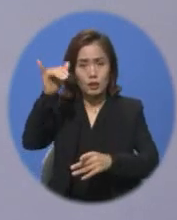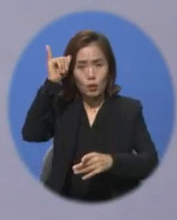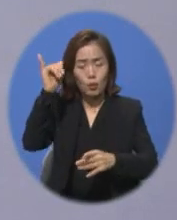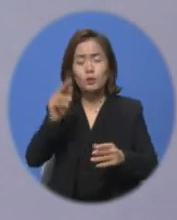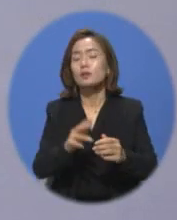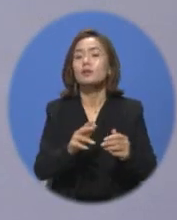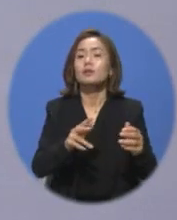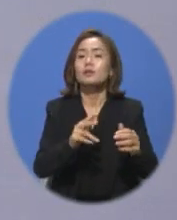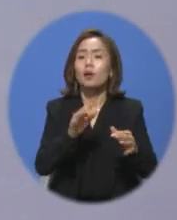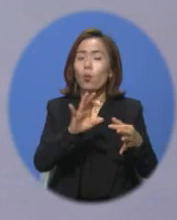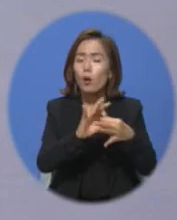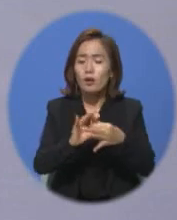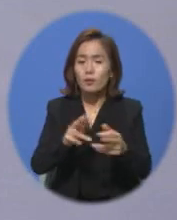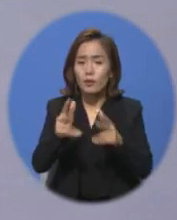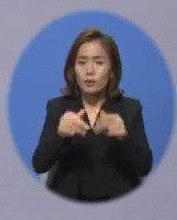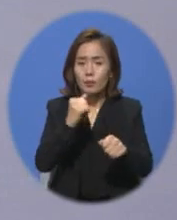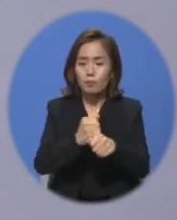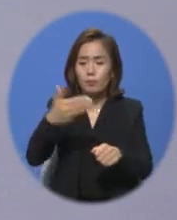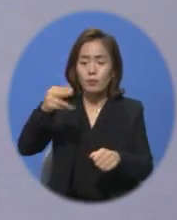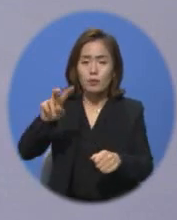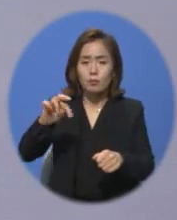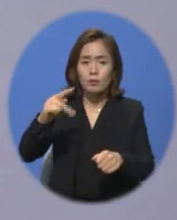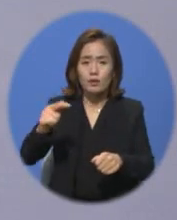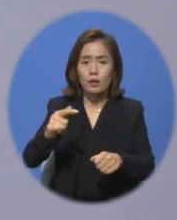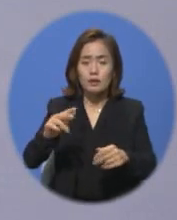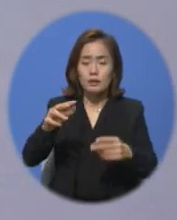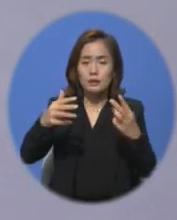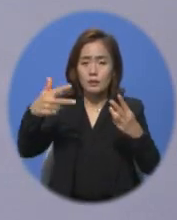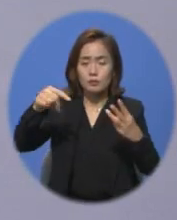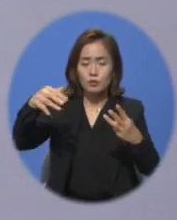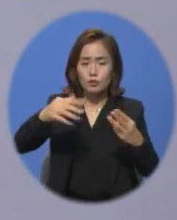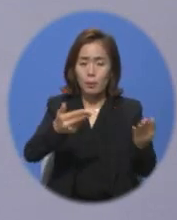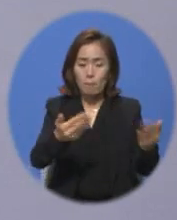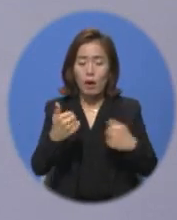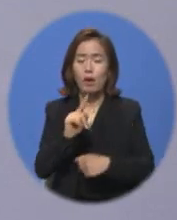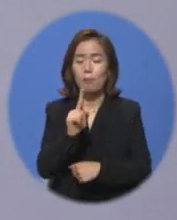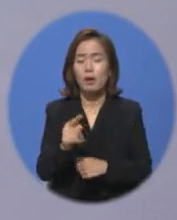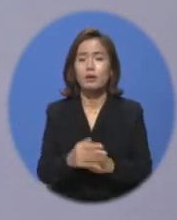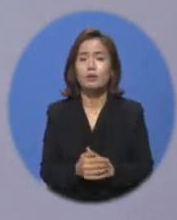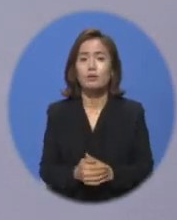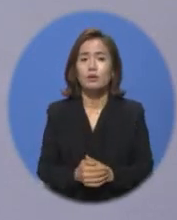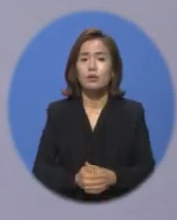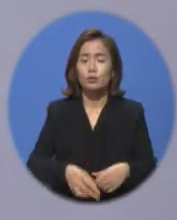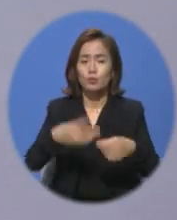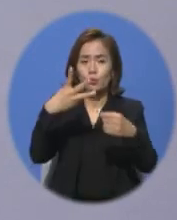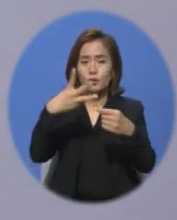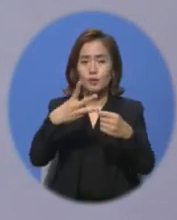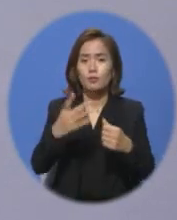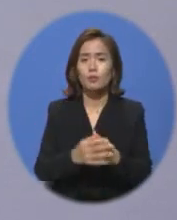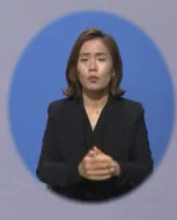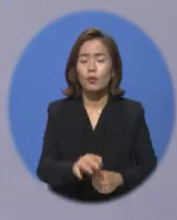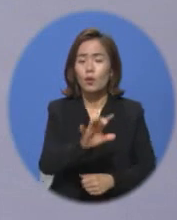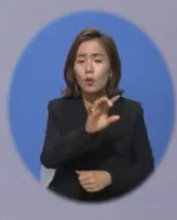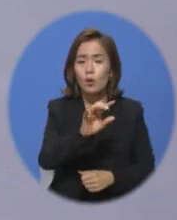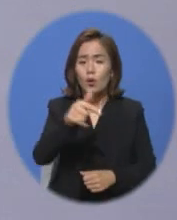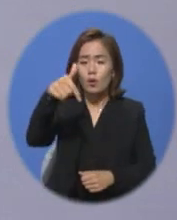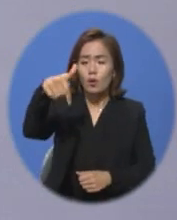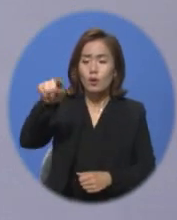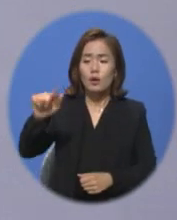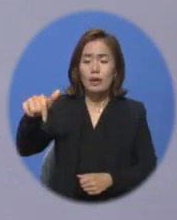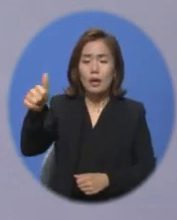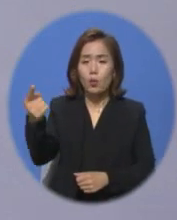공기업,그리고인공 지능관련부서들의데이터센터를제3첨단지구로이전시키고 유치하겠습니다.둘째로, 각화동